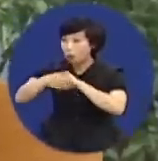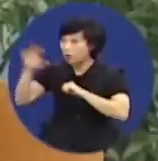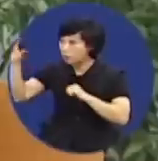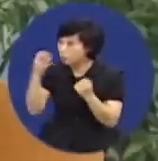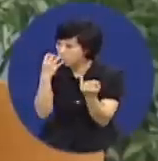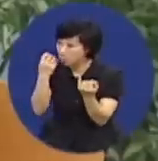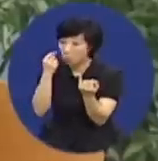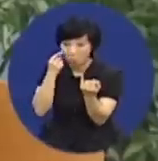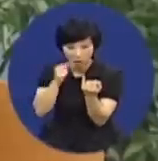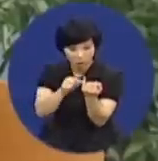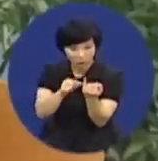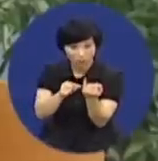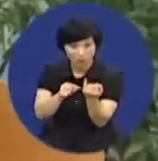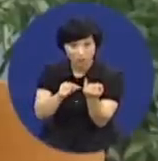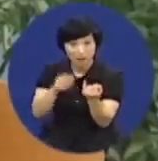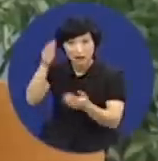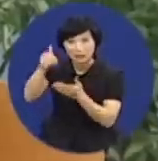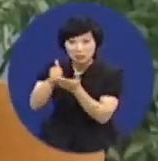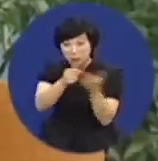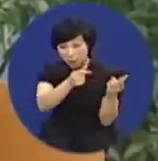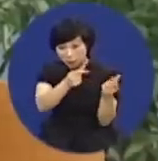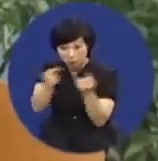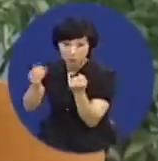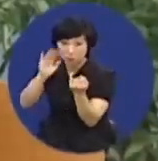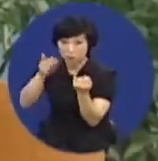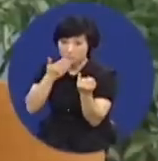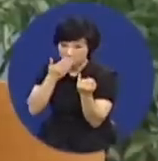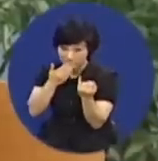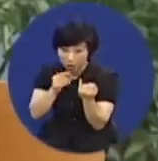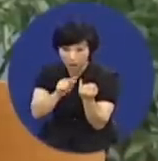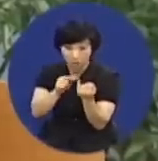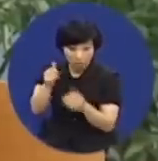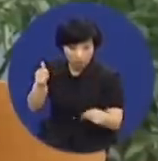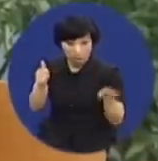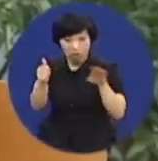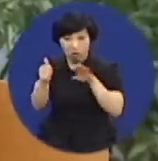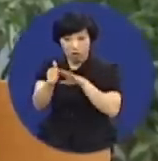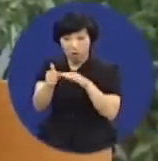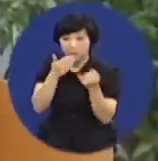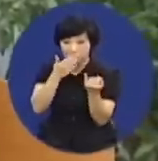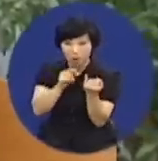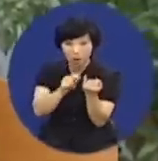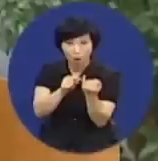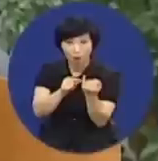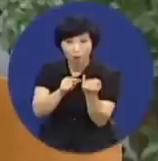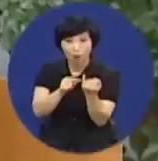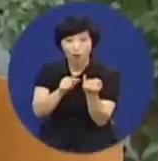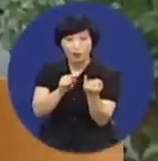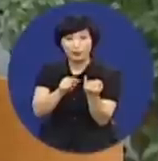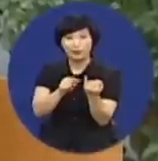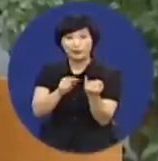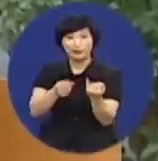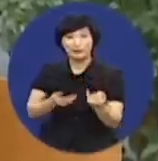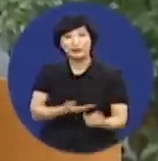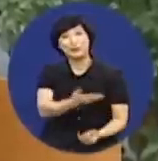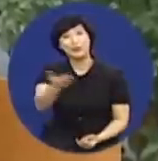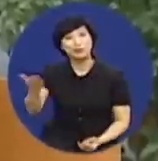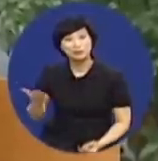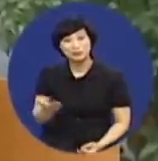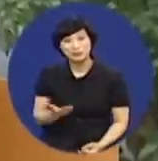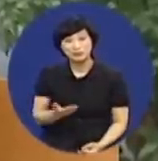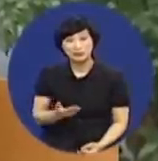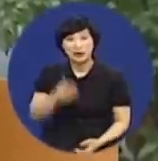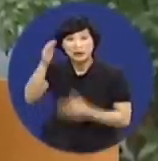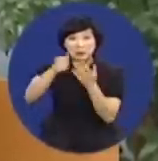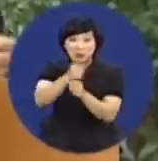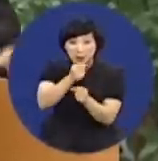善悪の知識の木の実を食べると神のようになれると言ったのです。考えてみ